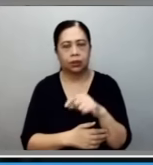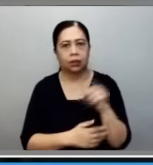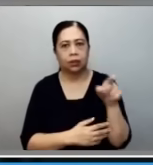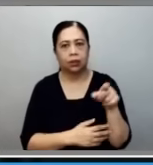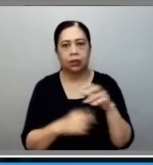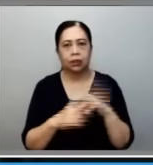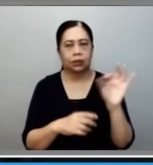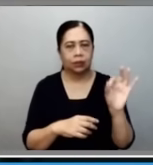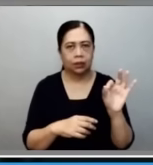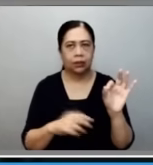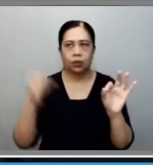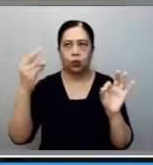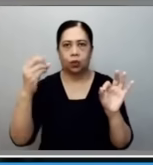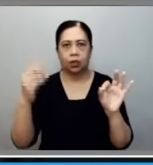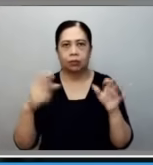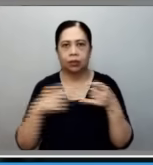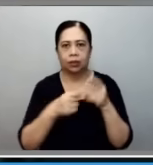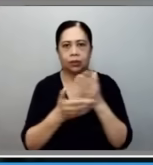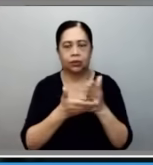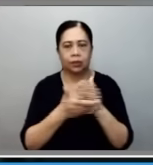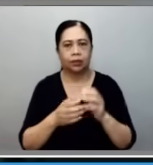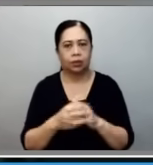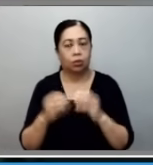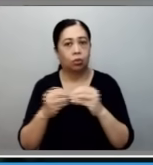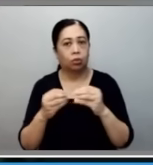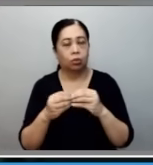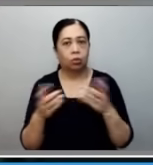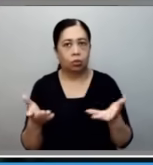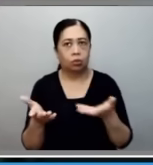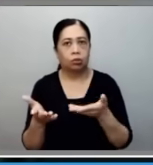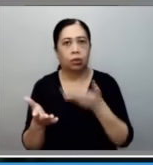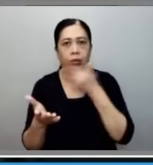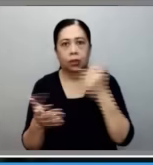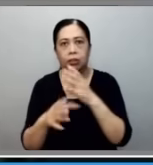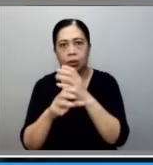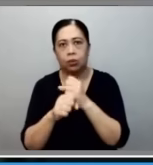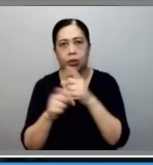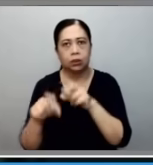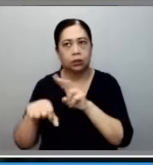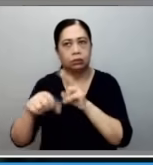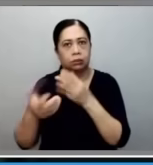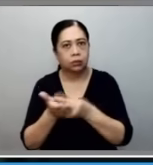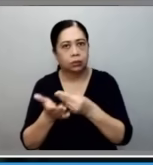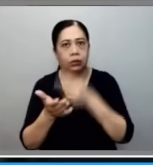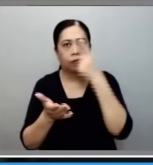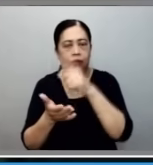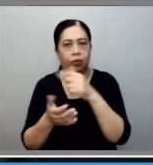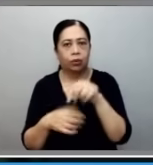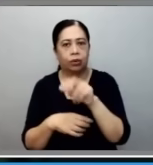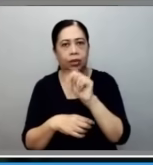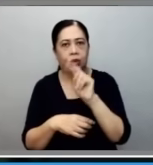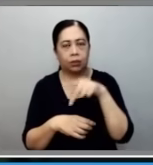sa national government. Kung iisipin nga, mas dahil dito, mas malaki po ang ilalaan ng gobyerno para sa MUP, para sa